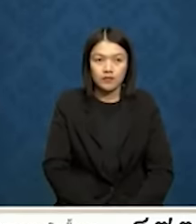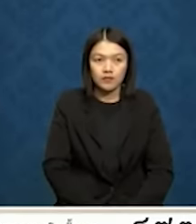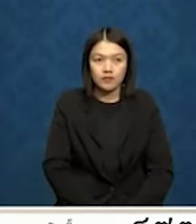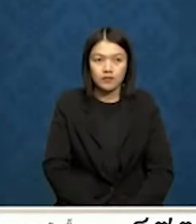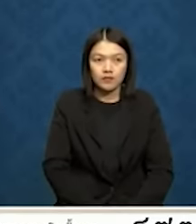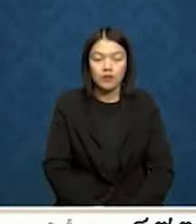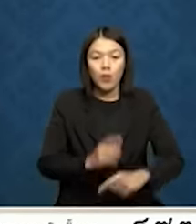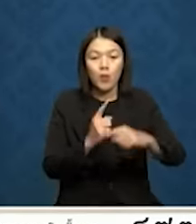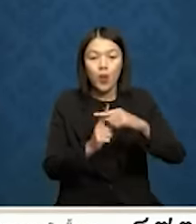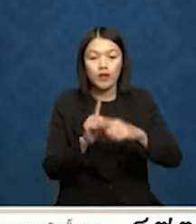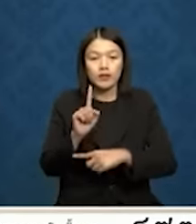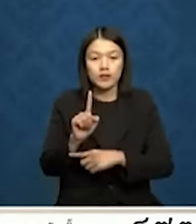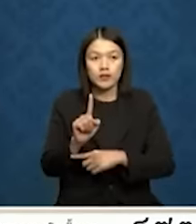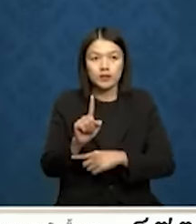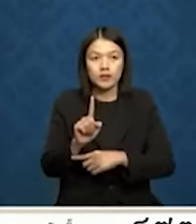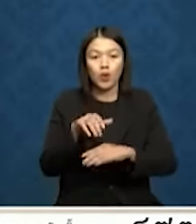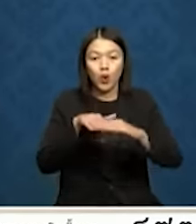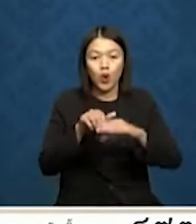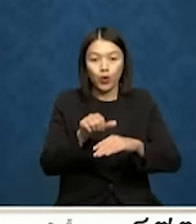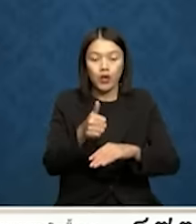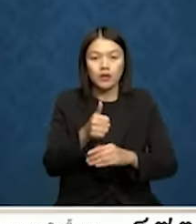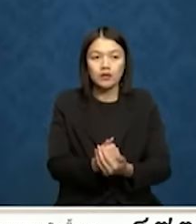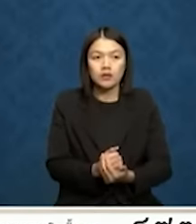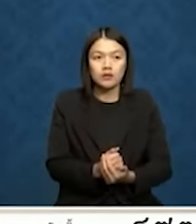ครับบวกหนึ่งครับกดบัตรได้แล้วก็เป็น